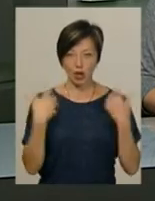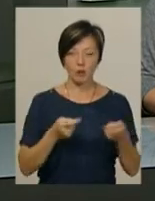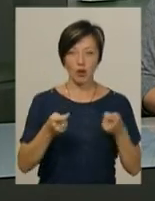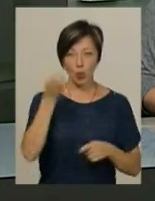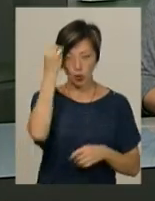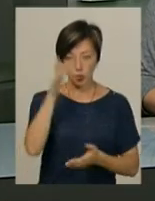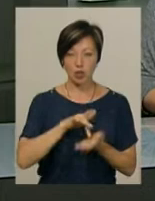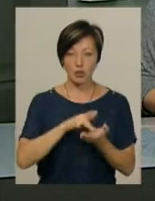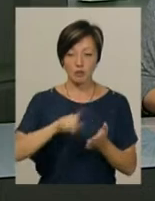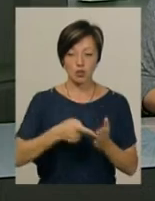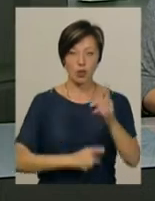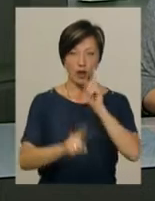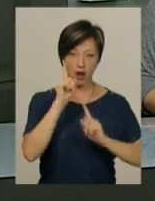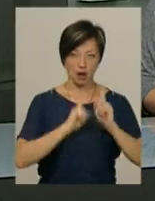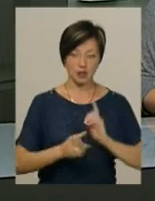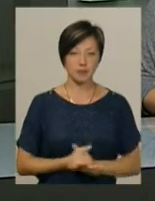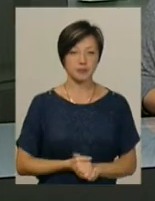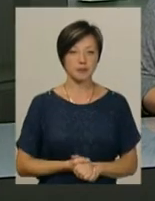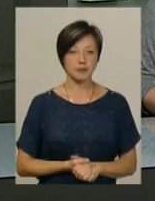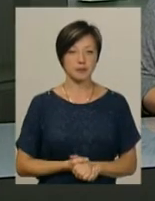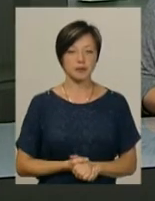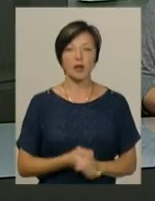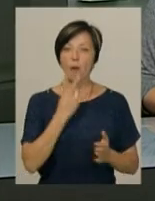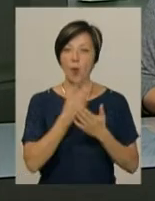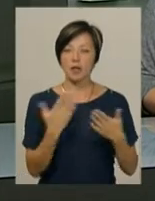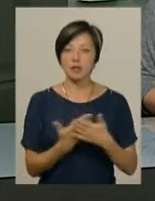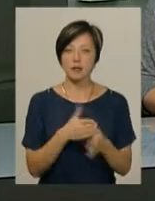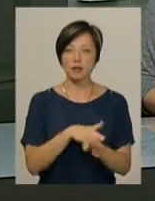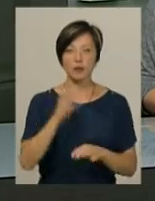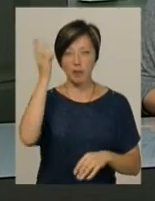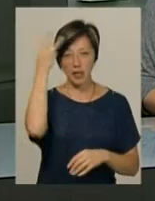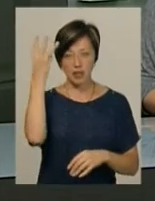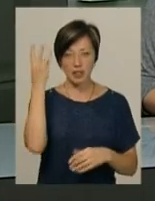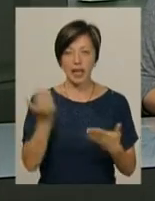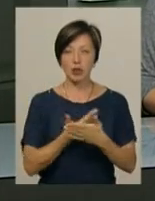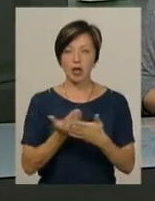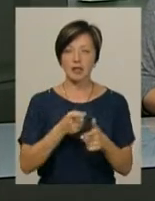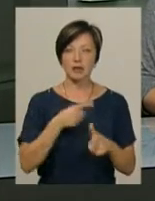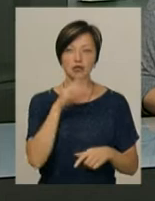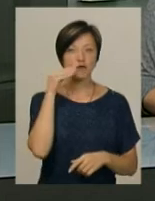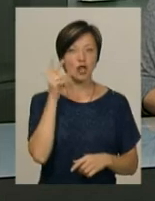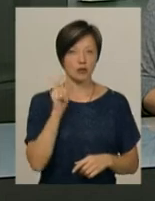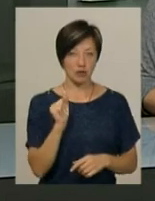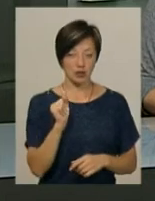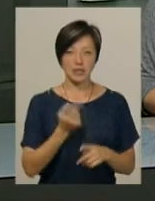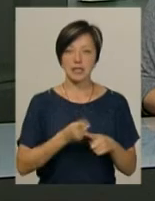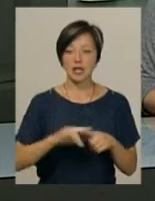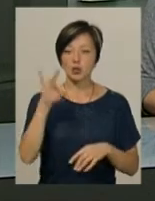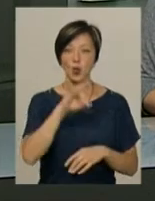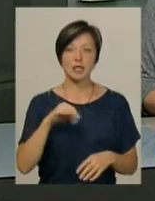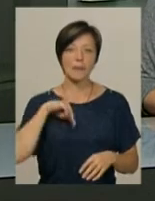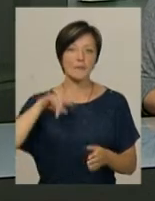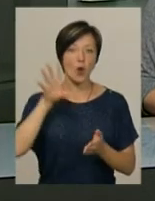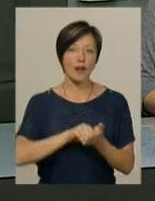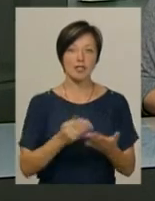культури і туризму Хмельницької міської ради Артем Ромасюков. Показ стрічки відбувся у Хмельницькому кінотеатрі імені Тараса Шевченка. Це